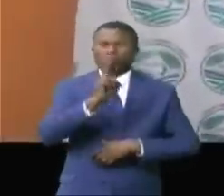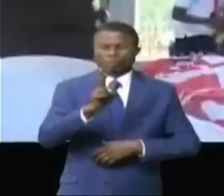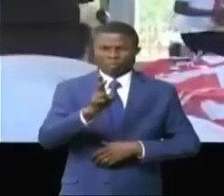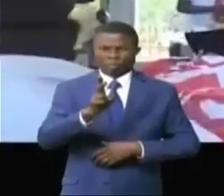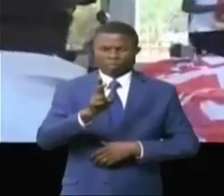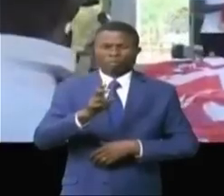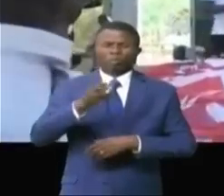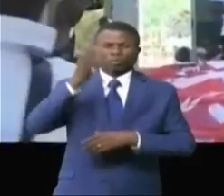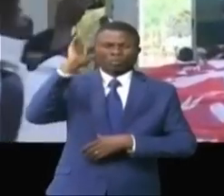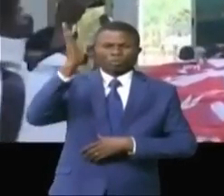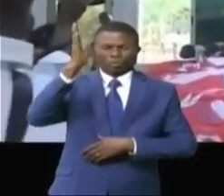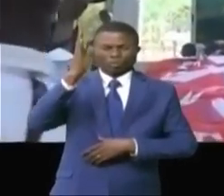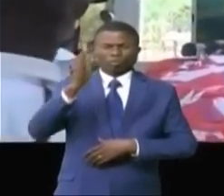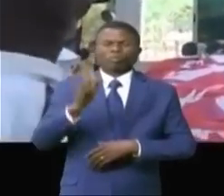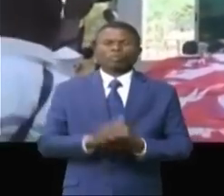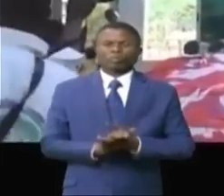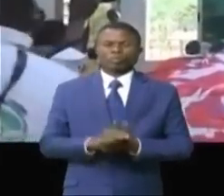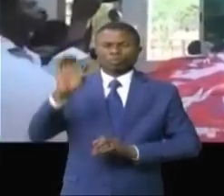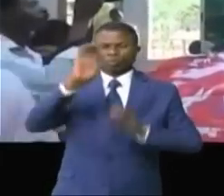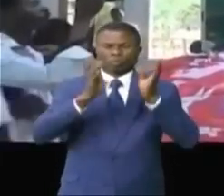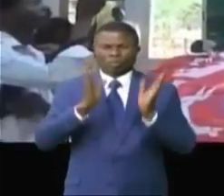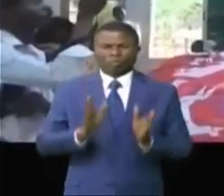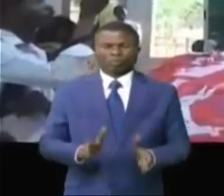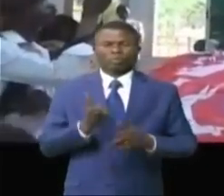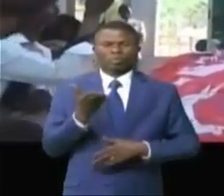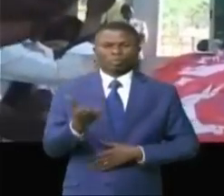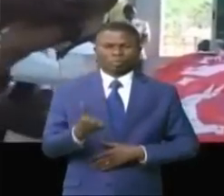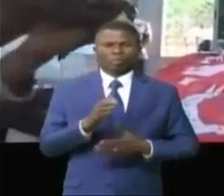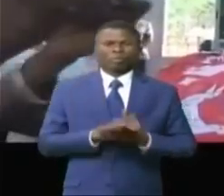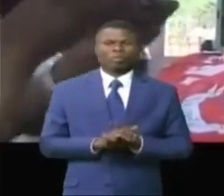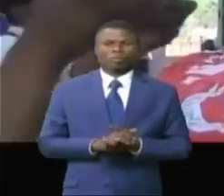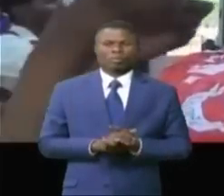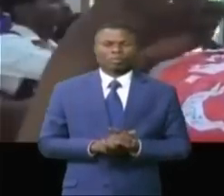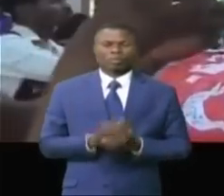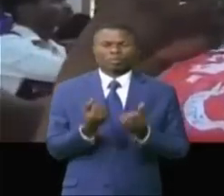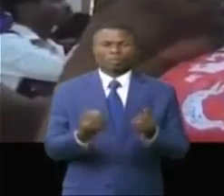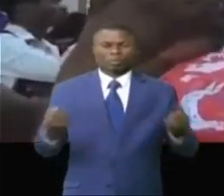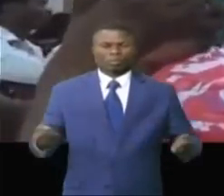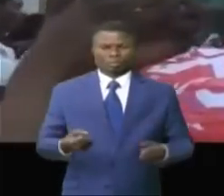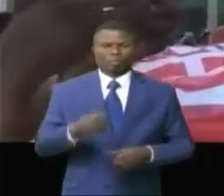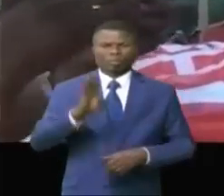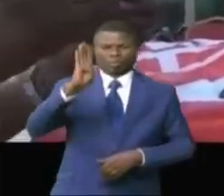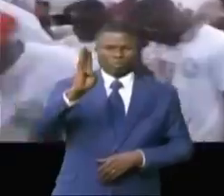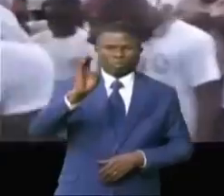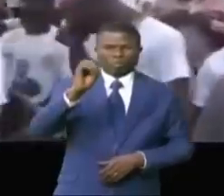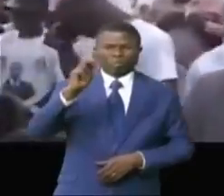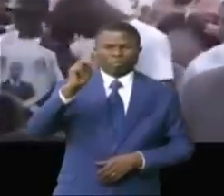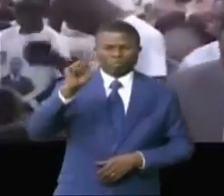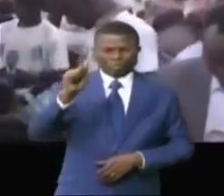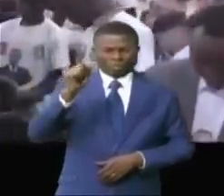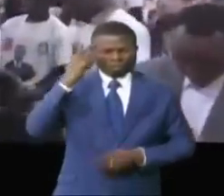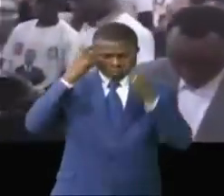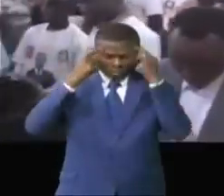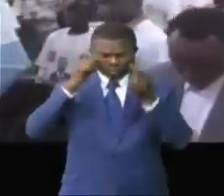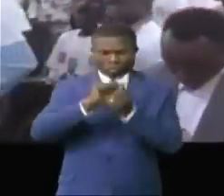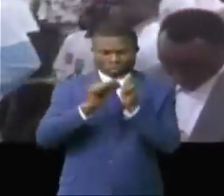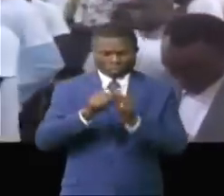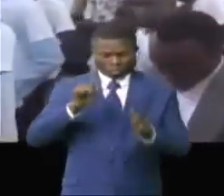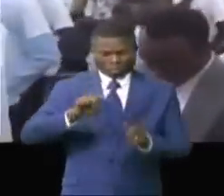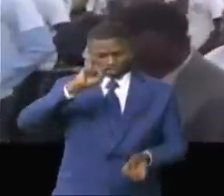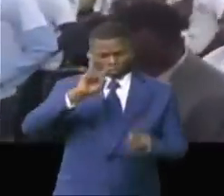matinée scientifique. Bendima. Et bien, il y a un souci, il y a un membre qui a